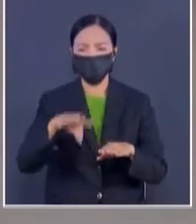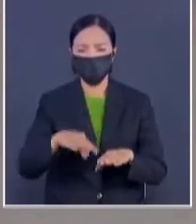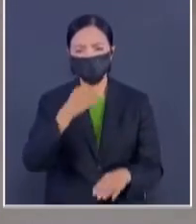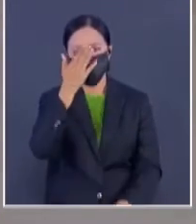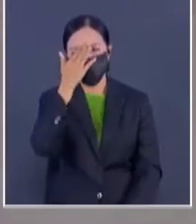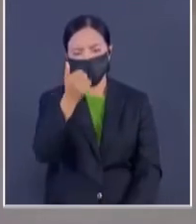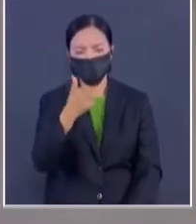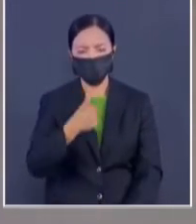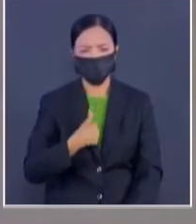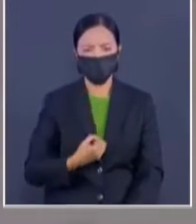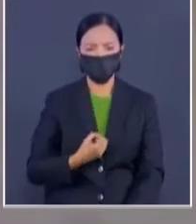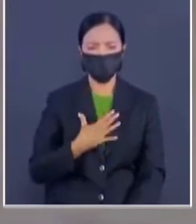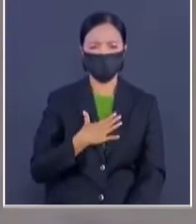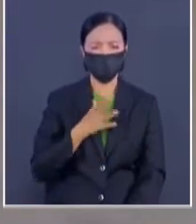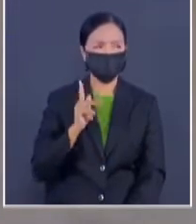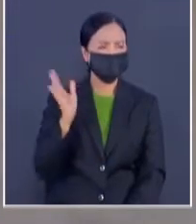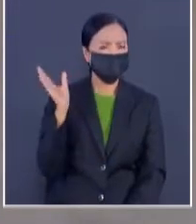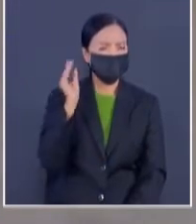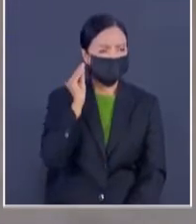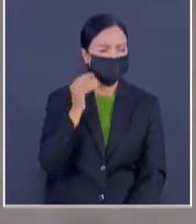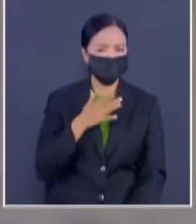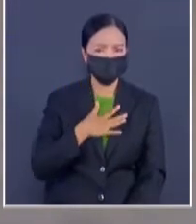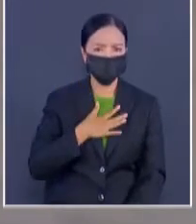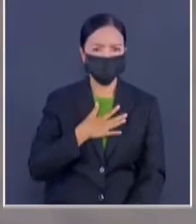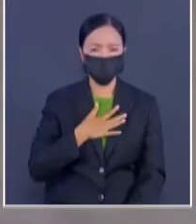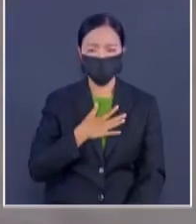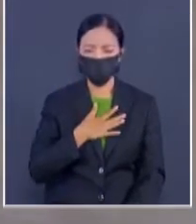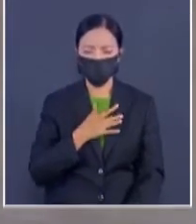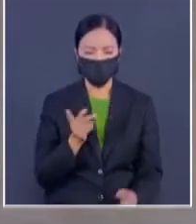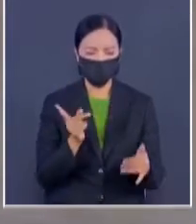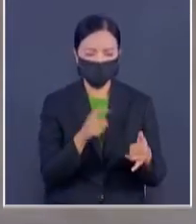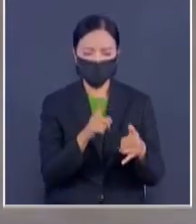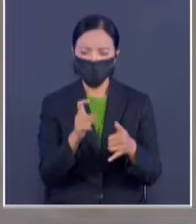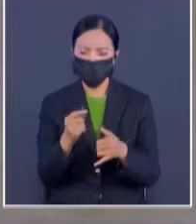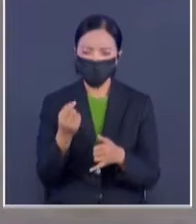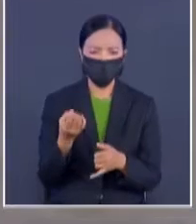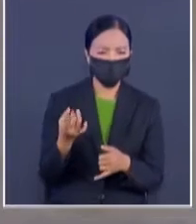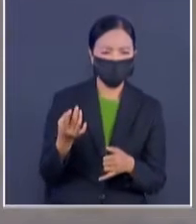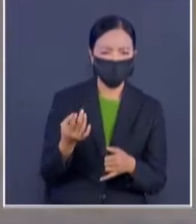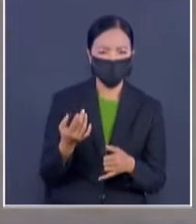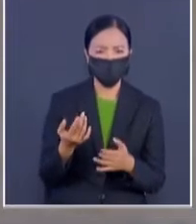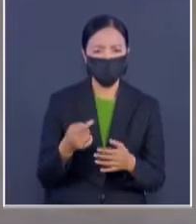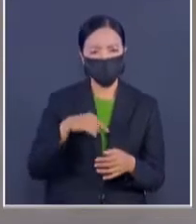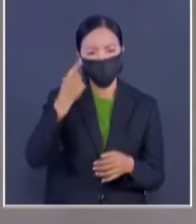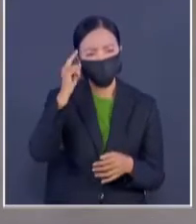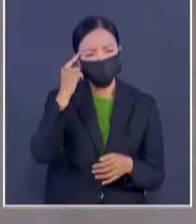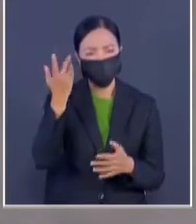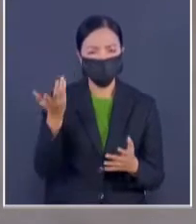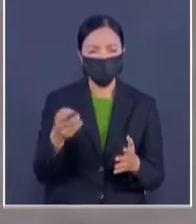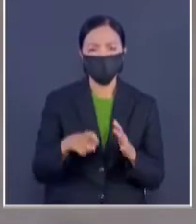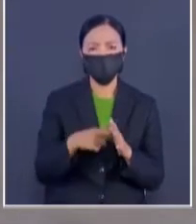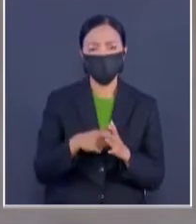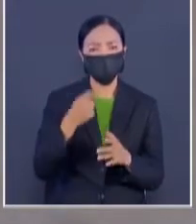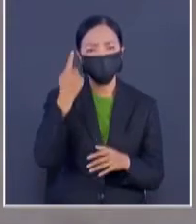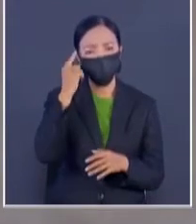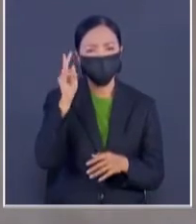งๆไหมคะพอทราบข่าวพวกเราก็ได้จะไถ่ถามกันว่าเรื่องอะไรแต่ก็ไม่มีใครรู้เลยค่ะไม่มีใคร